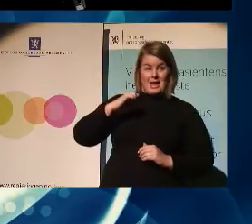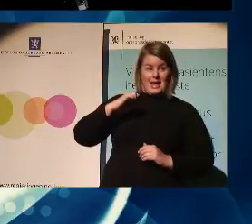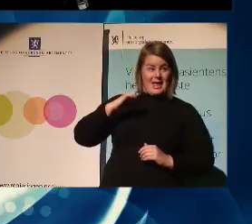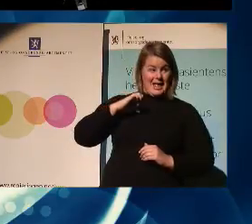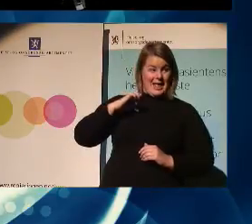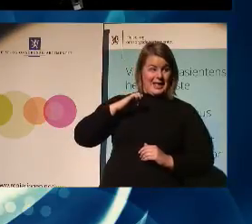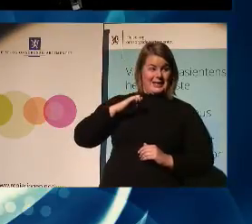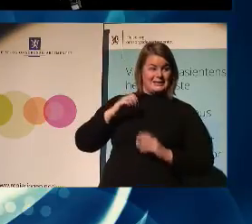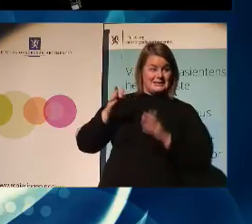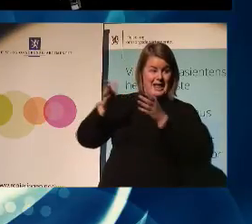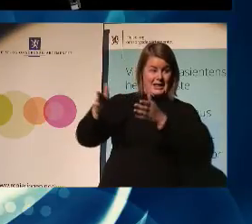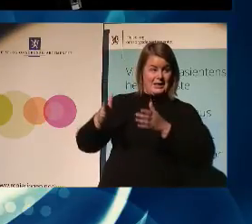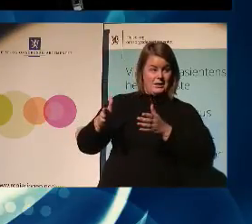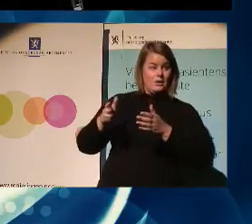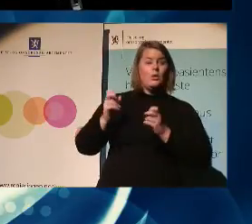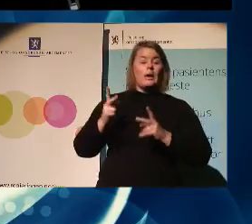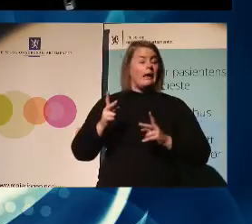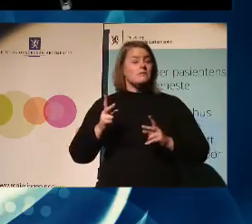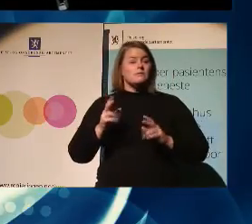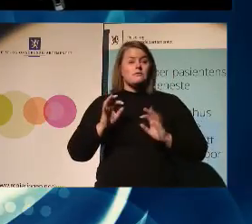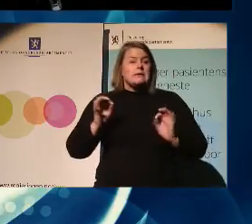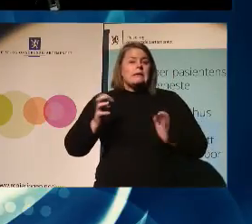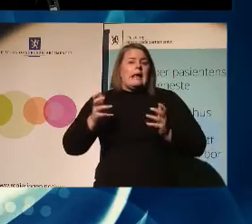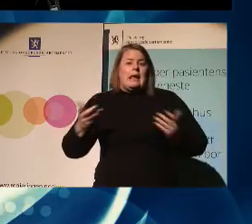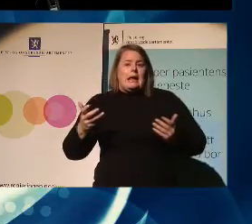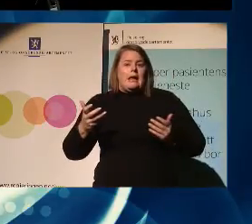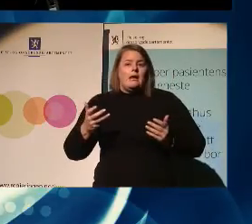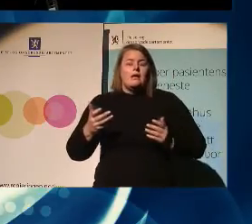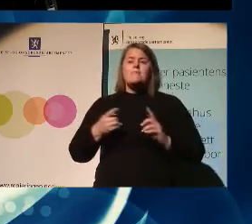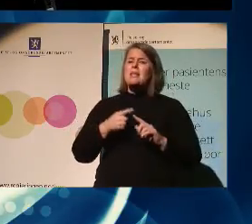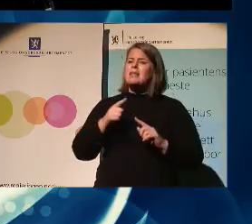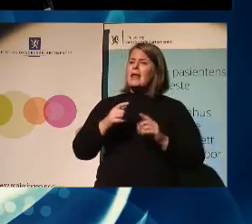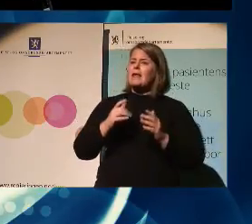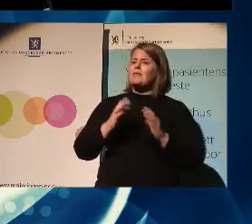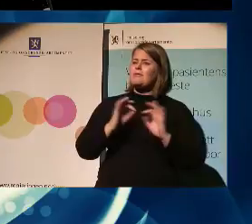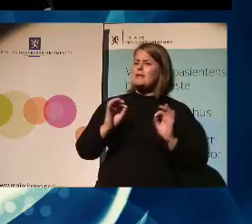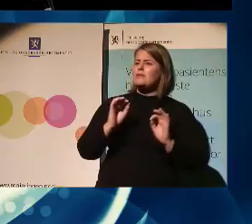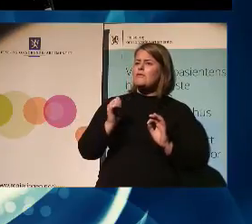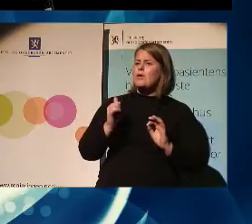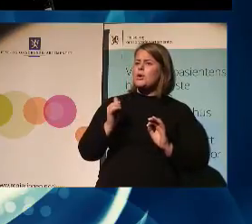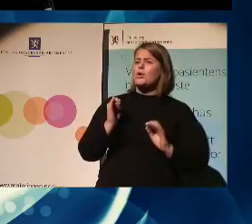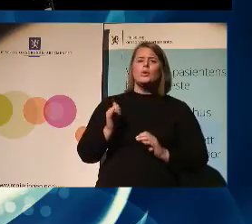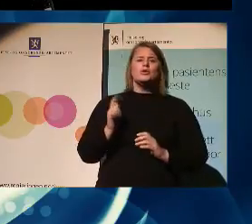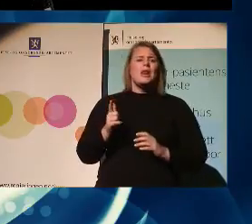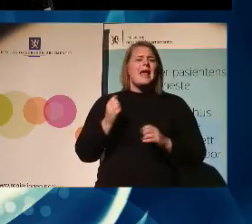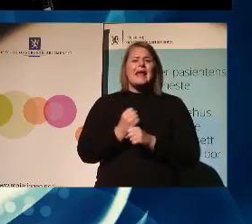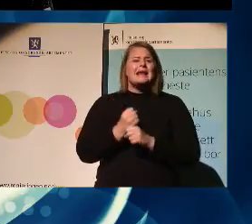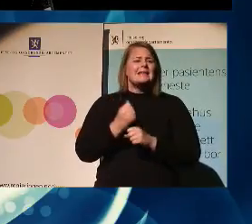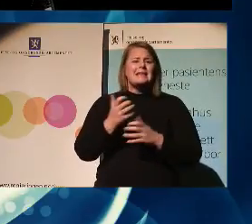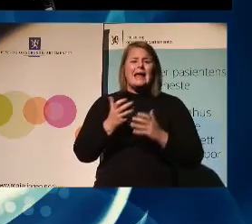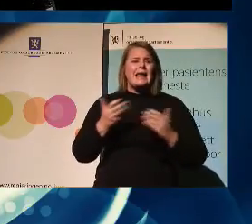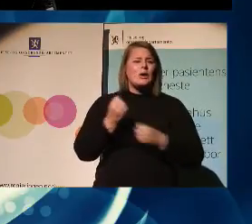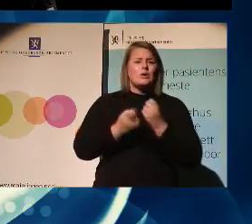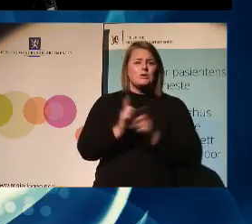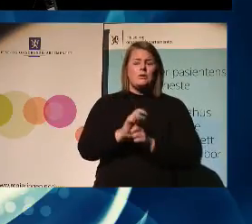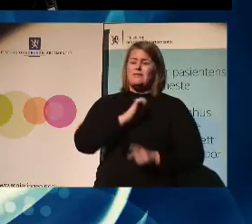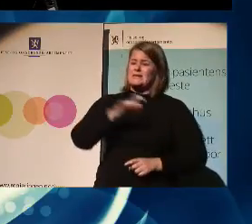jeg trenger den ikke. Men hva det som så fint med det? Jo, det det du ikke behøver å gjøre. Hvis du så